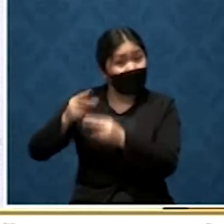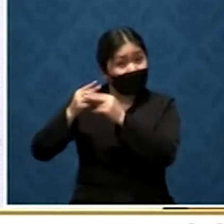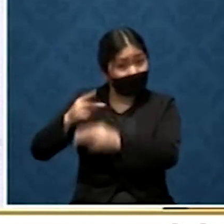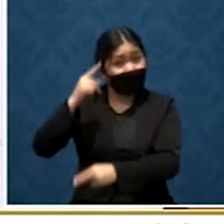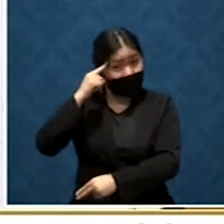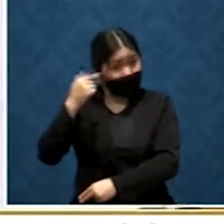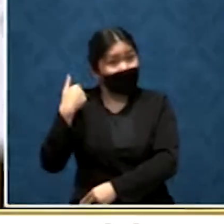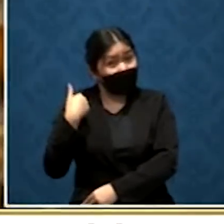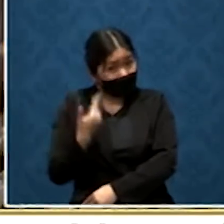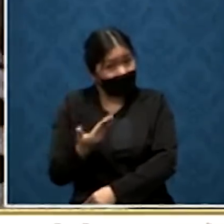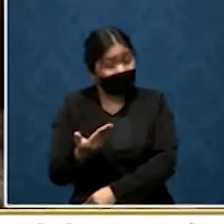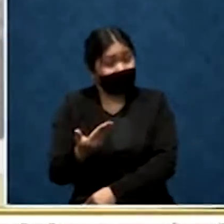บ